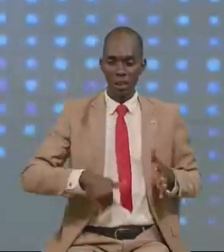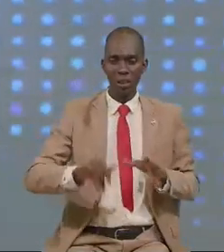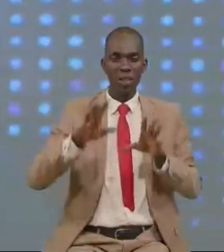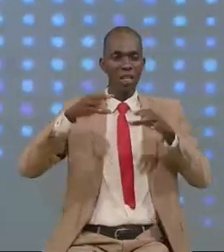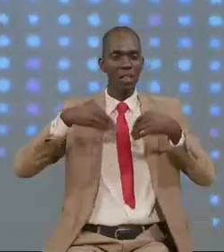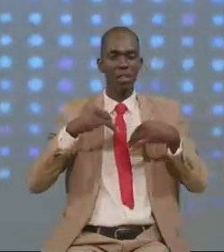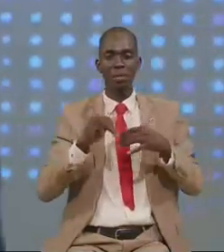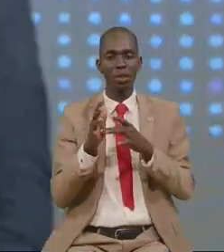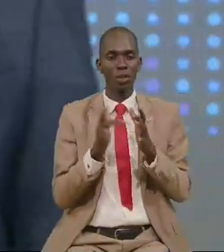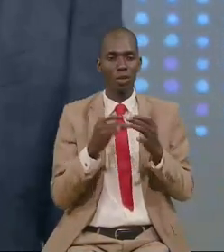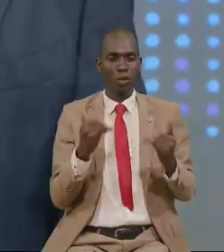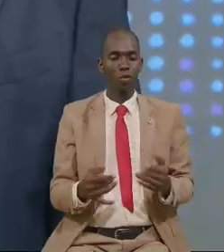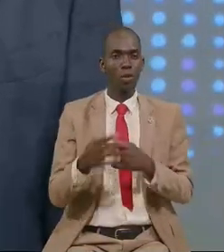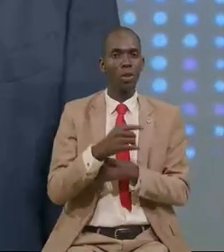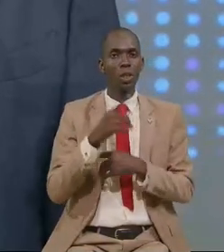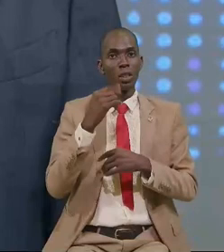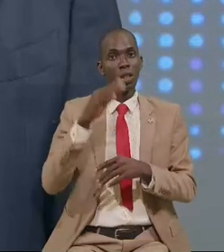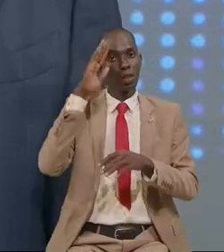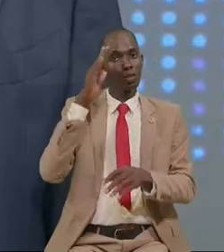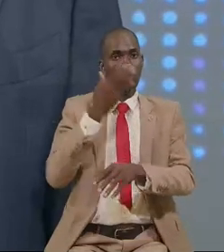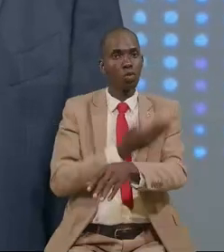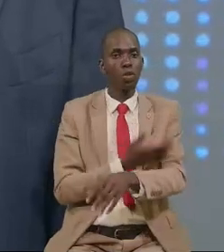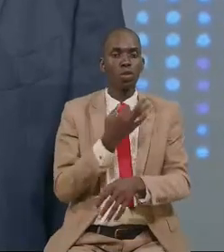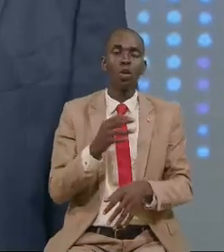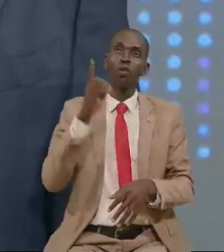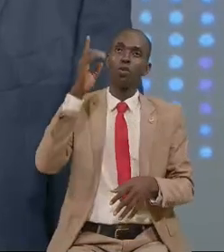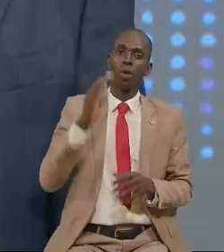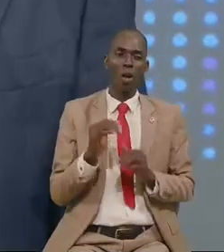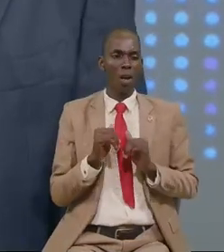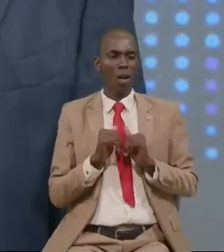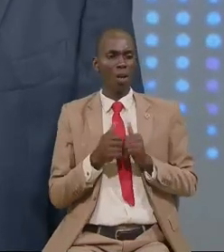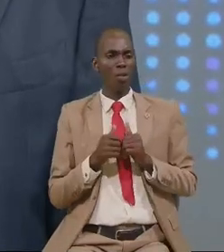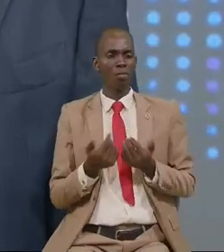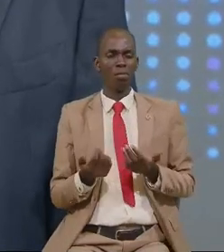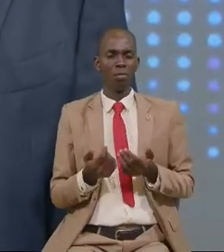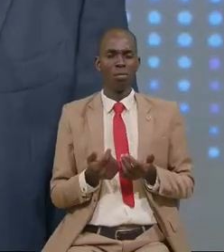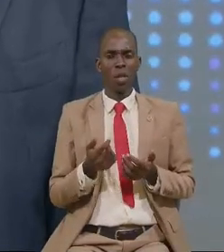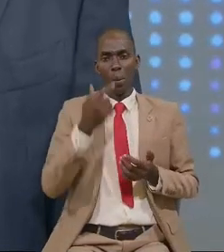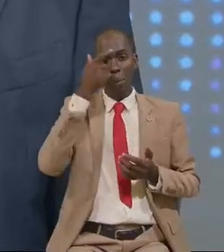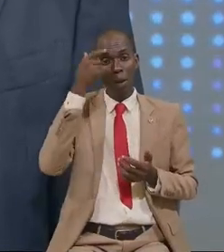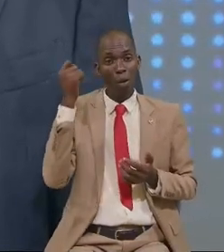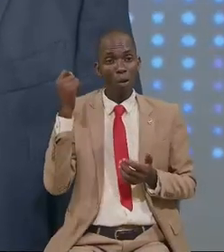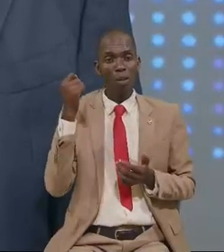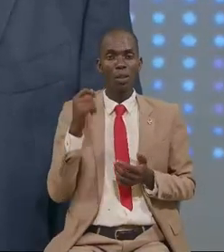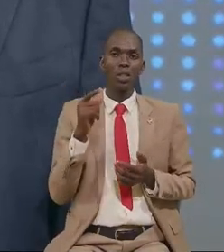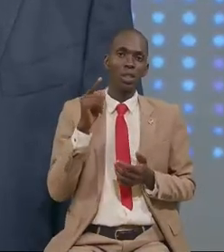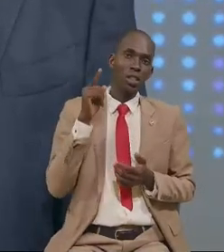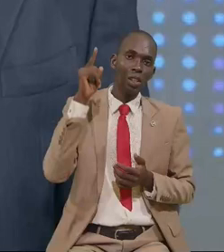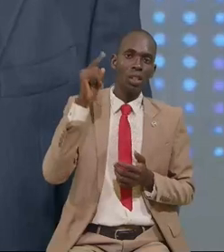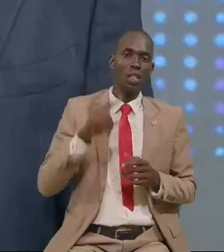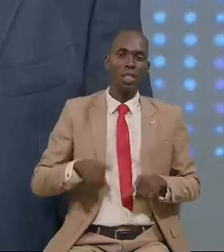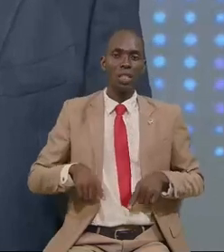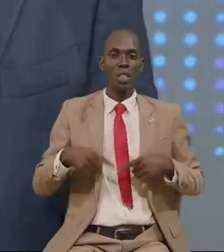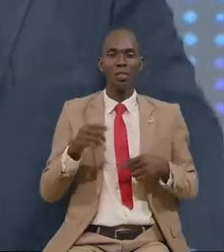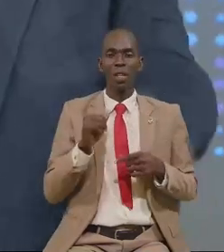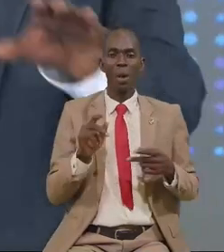aujourd'hui. Le Fils de Dieu. Fils de Dieu comment? Parce qu'il vit.